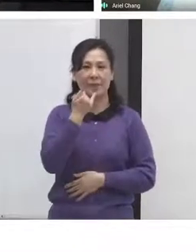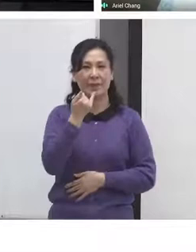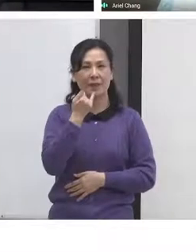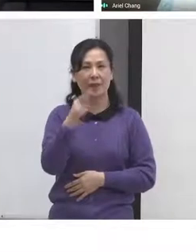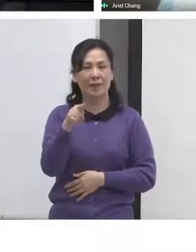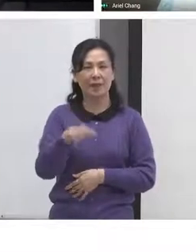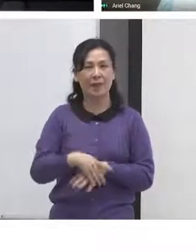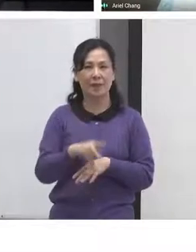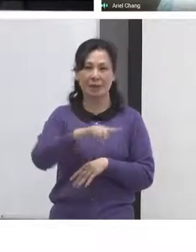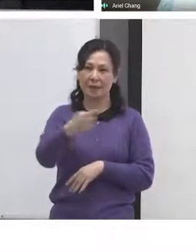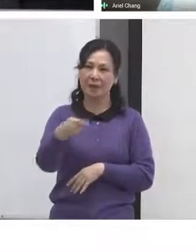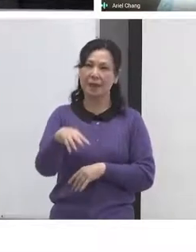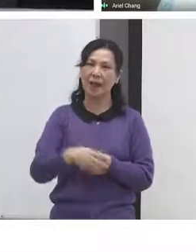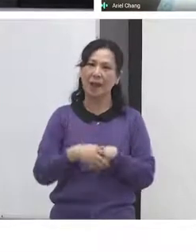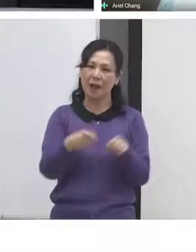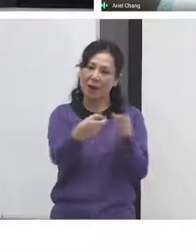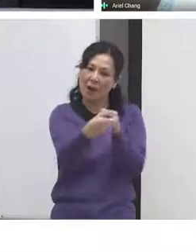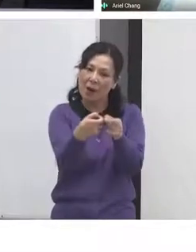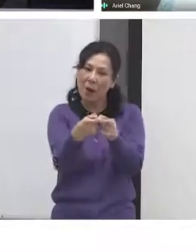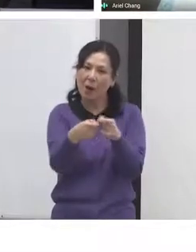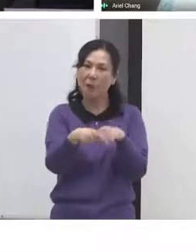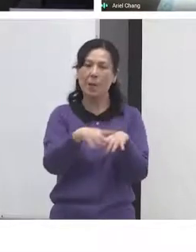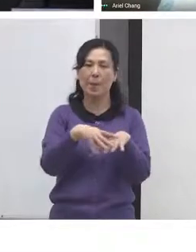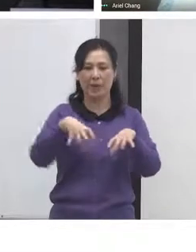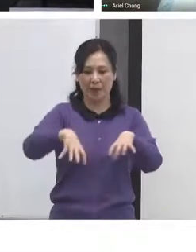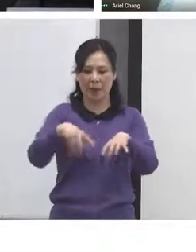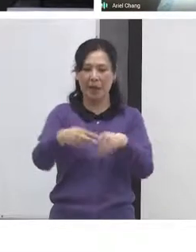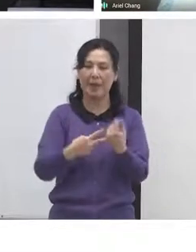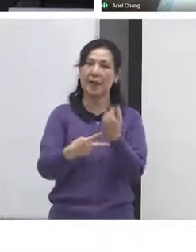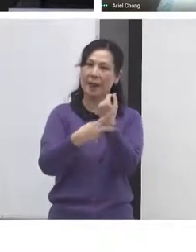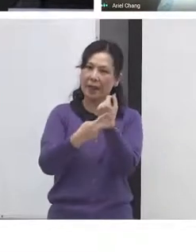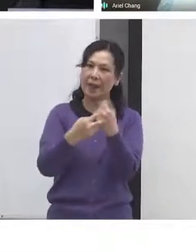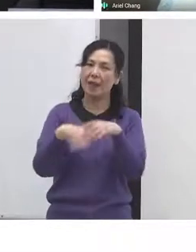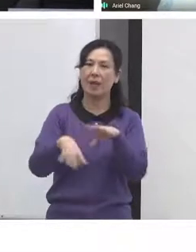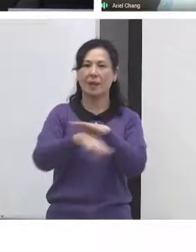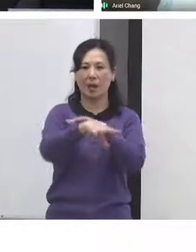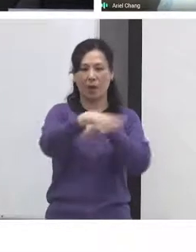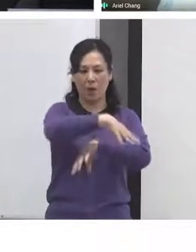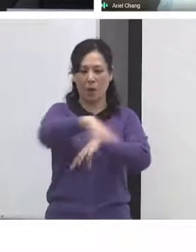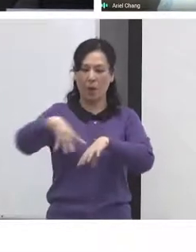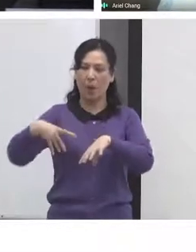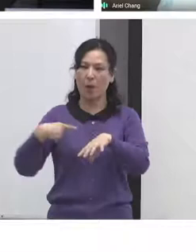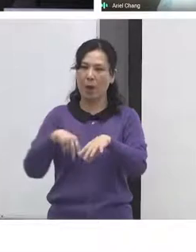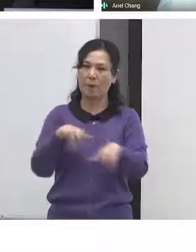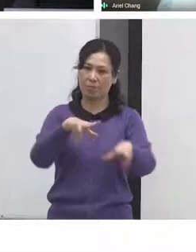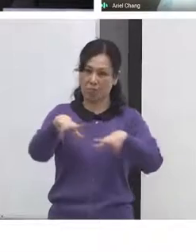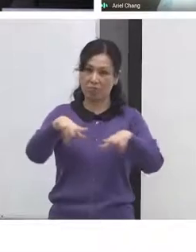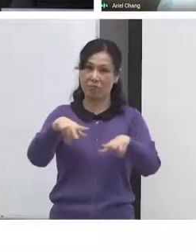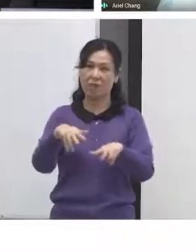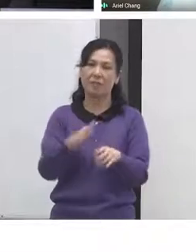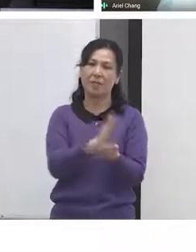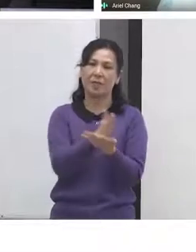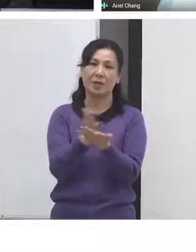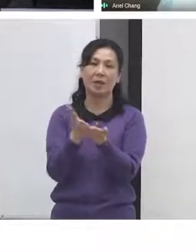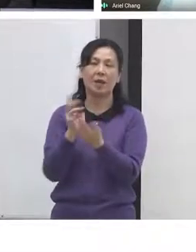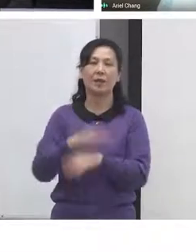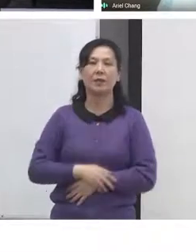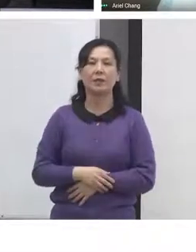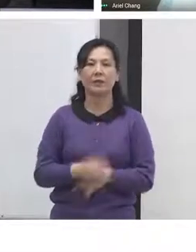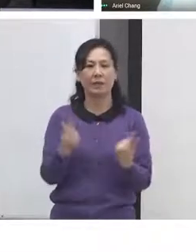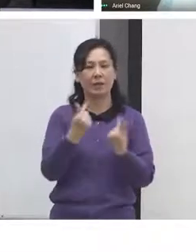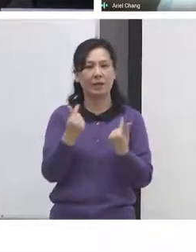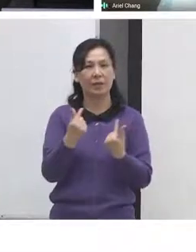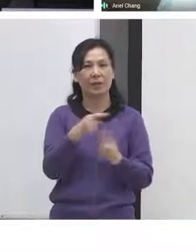到邻里的一个空间资料解析度，那或许也可以提供一些其他参考资料，比如说像